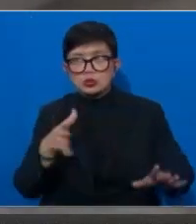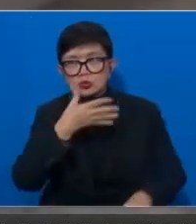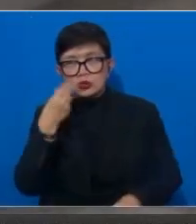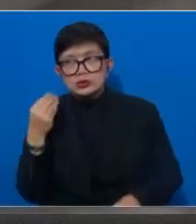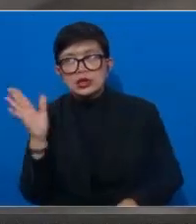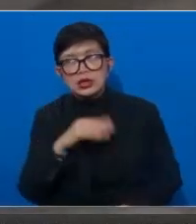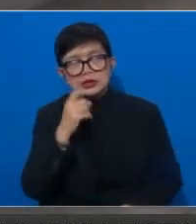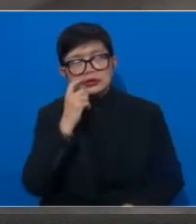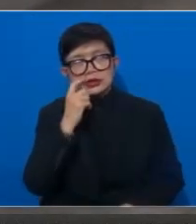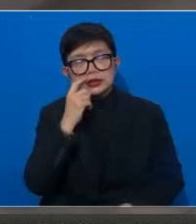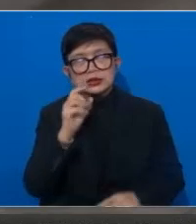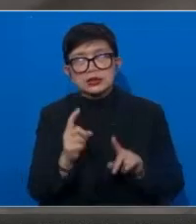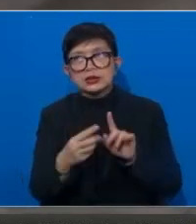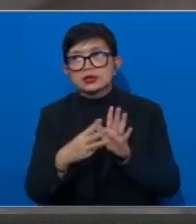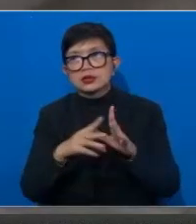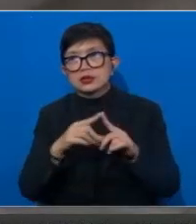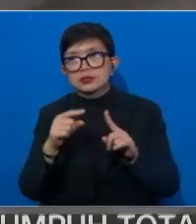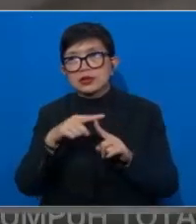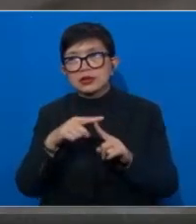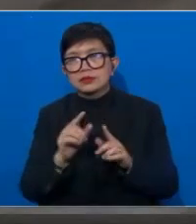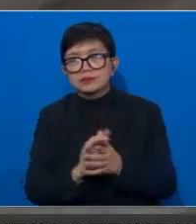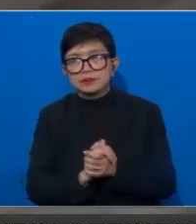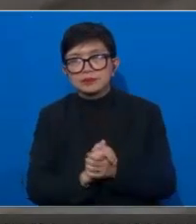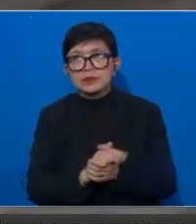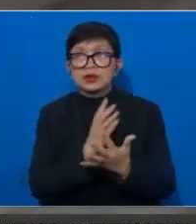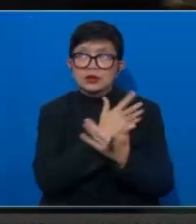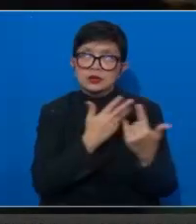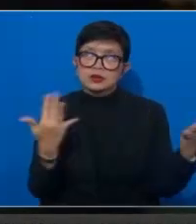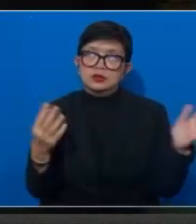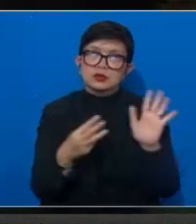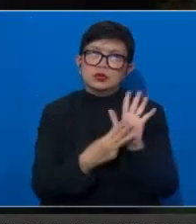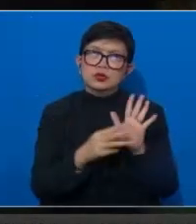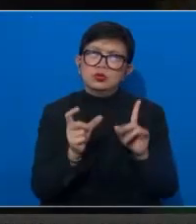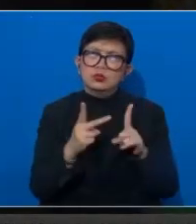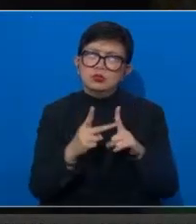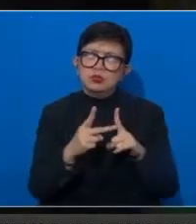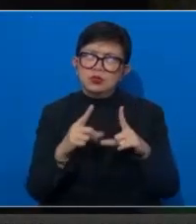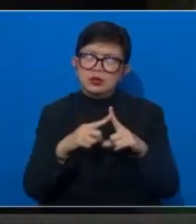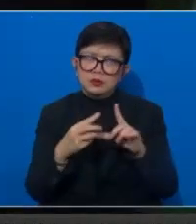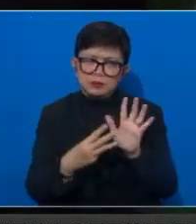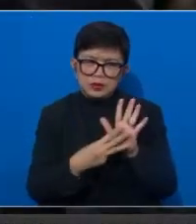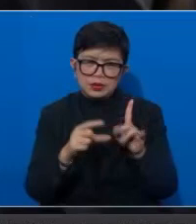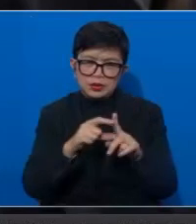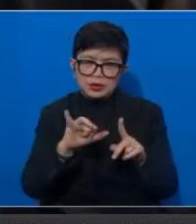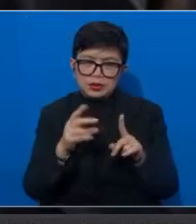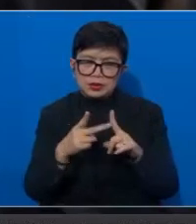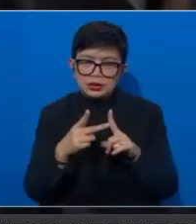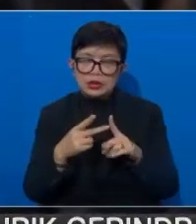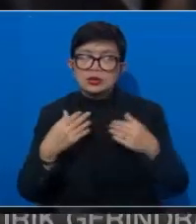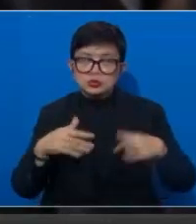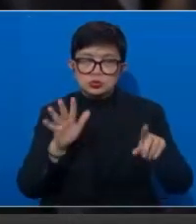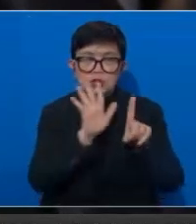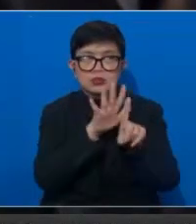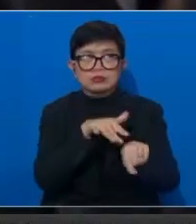Senin 11 Maret. Jemaah Muhammadiyah minggu malam telah melakukan ibadah tarawih pertama. Di Jakarta,